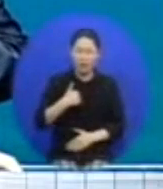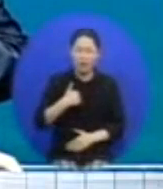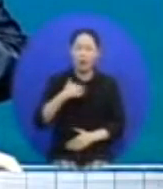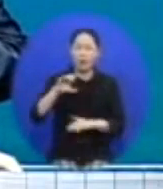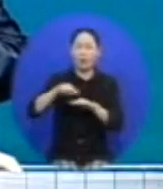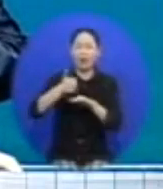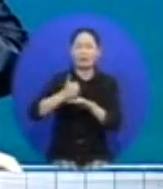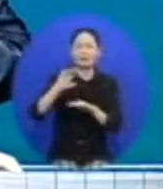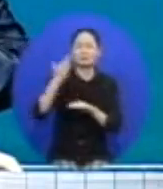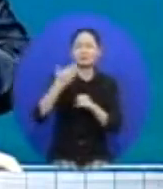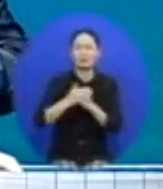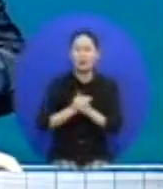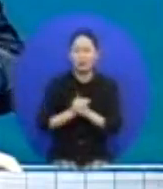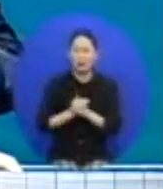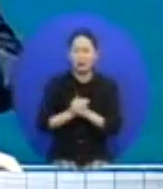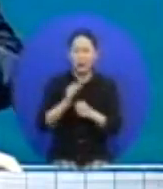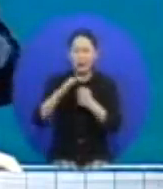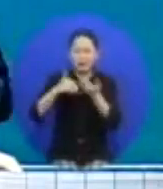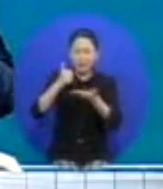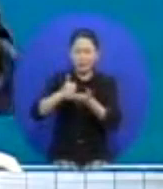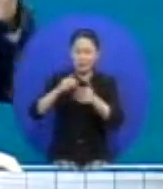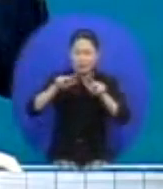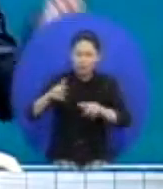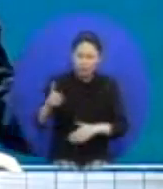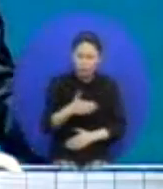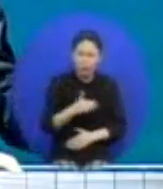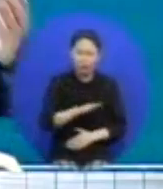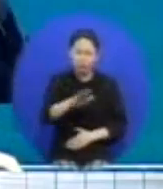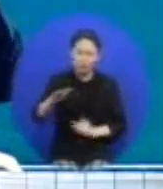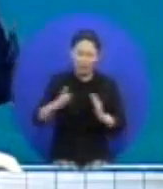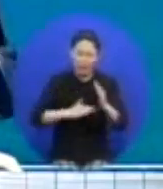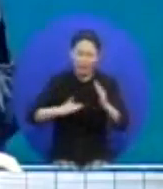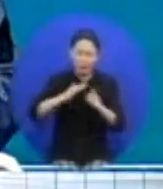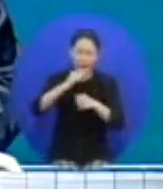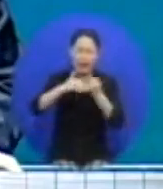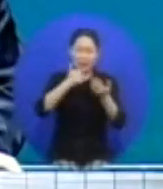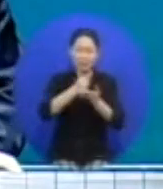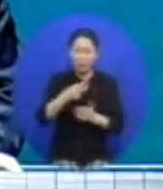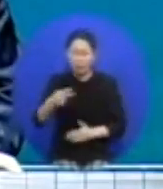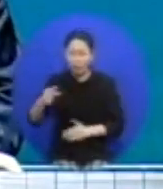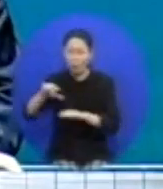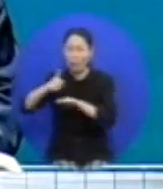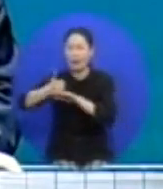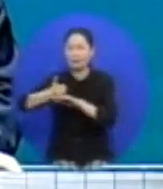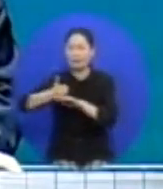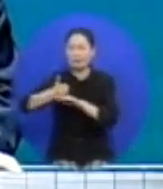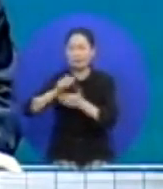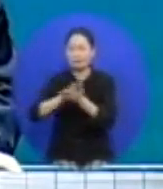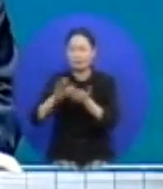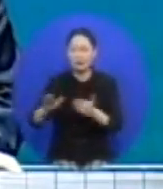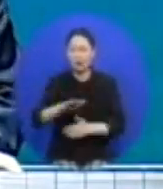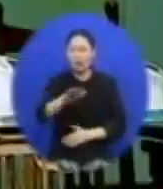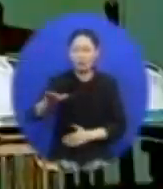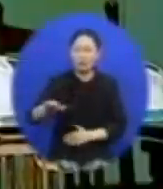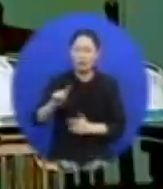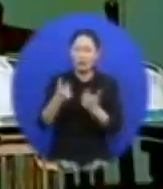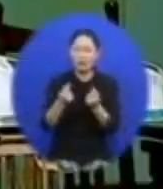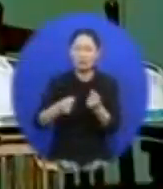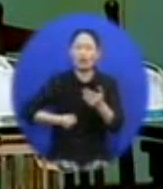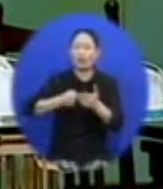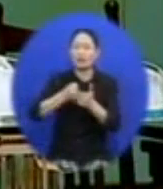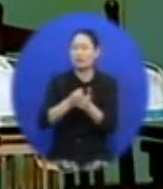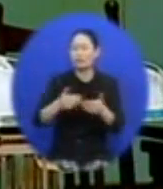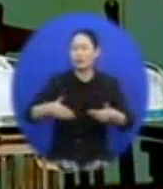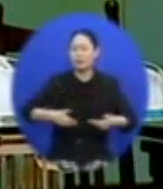이십니다 하나님 이제부터 우리 가정에 하나님이 왕이 있습니다 하는 여러분의 결단의 필요한